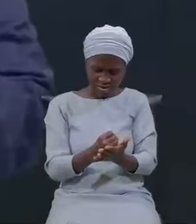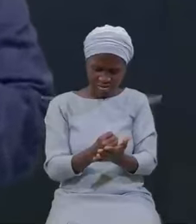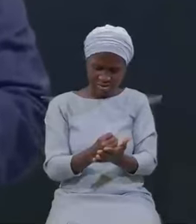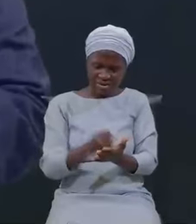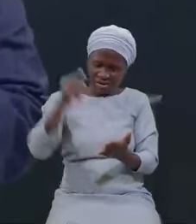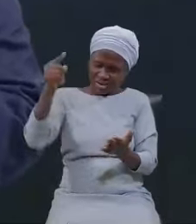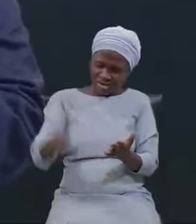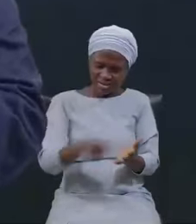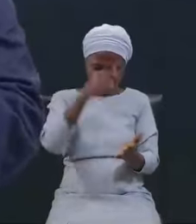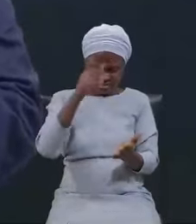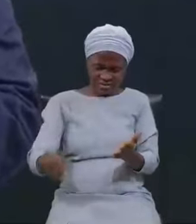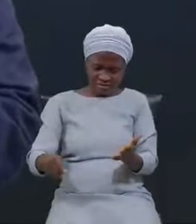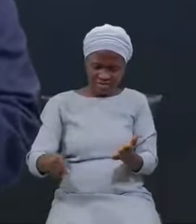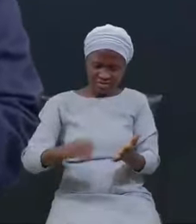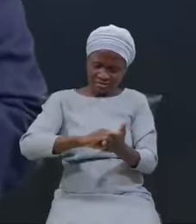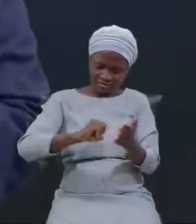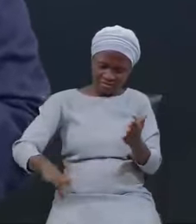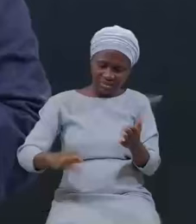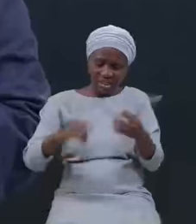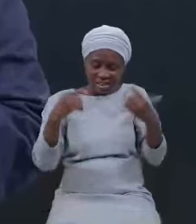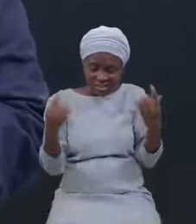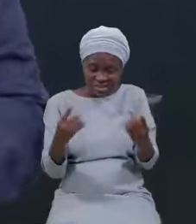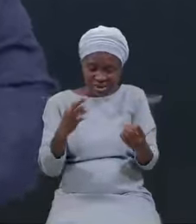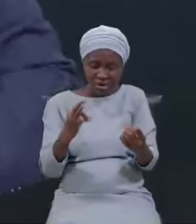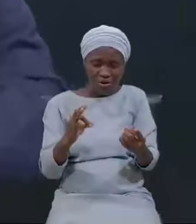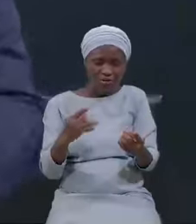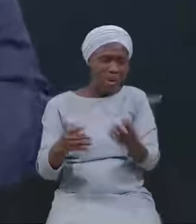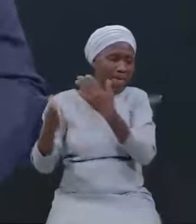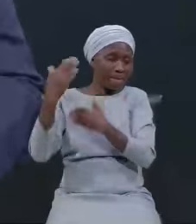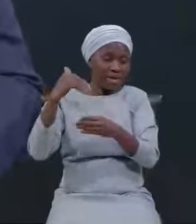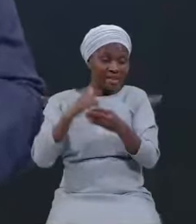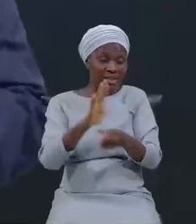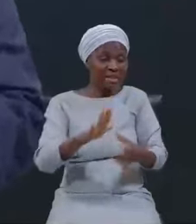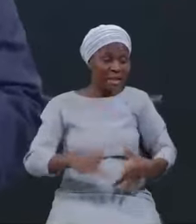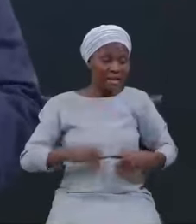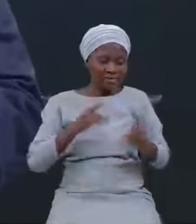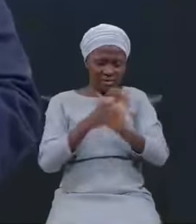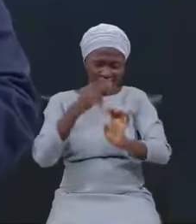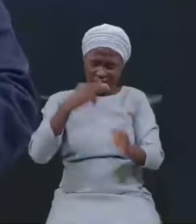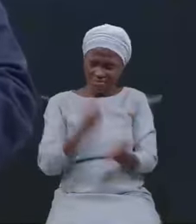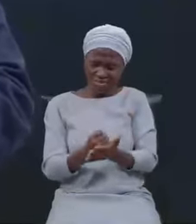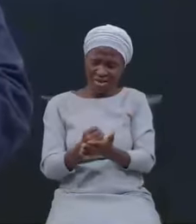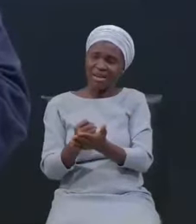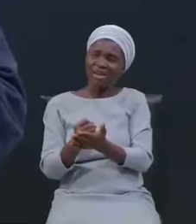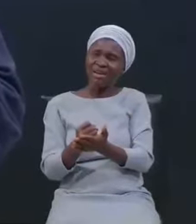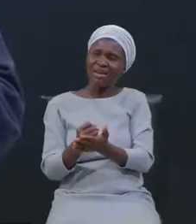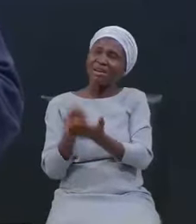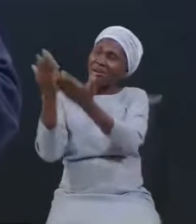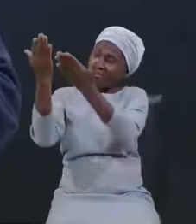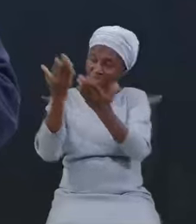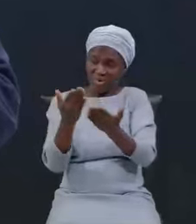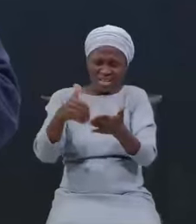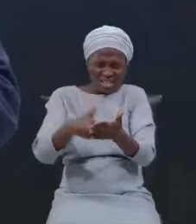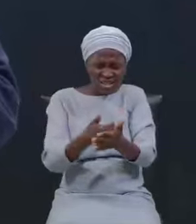les péchés du passé de leur vie. Et apporte une nouvelle vie à chacun maintenant. Merci